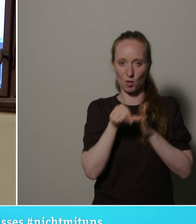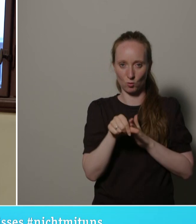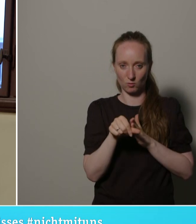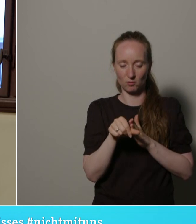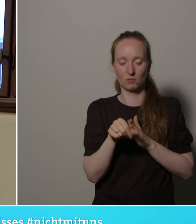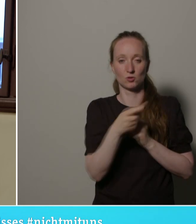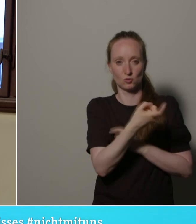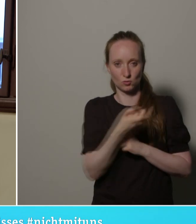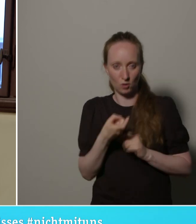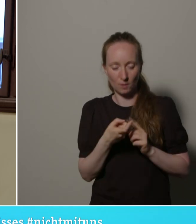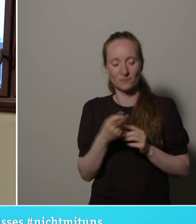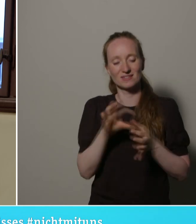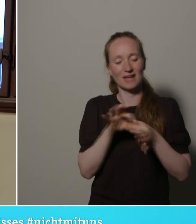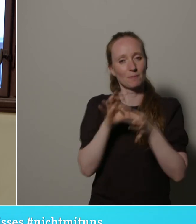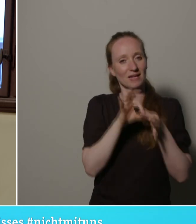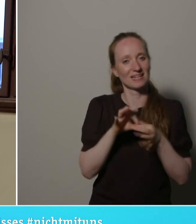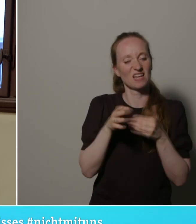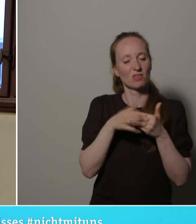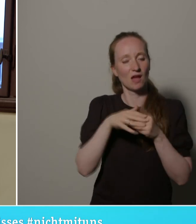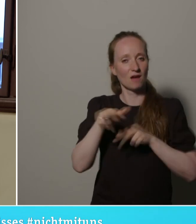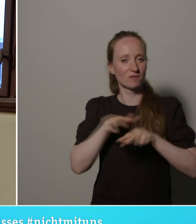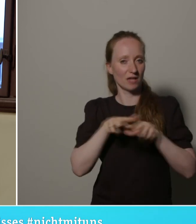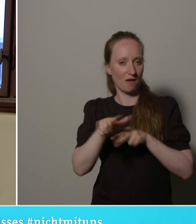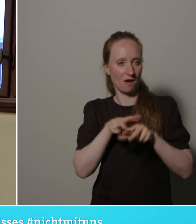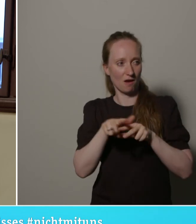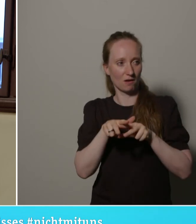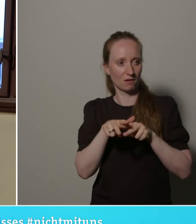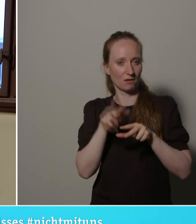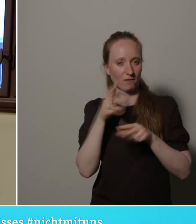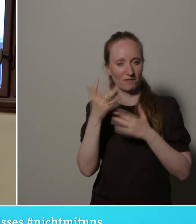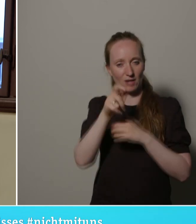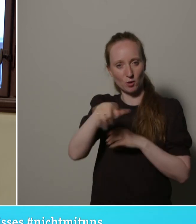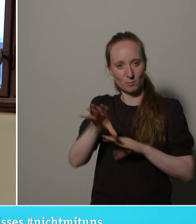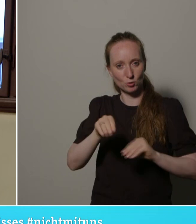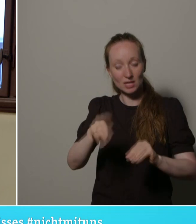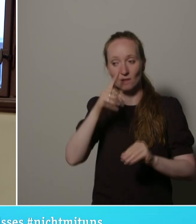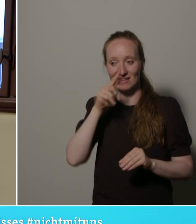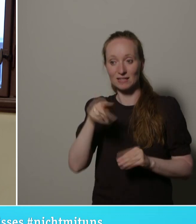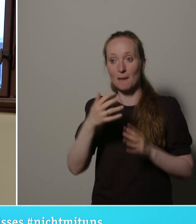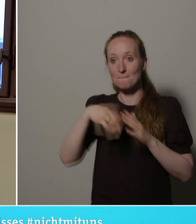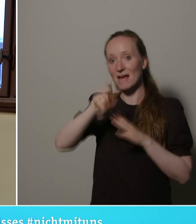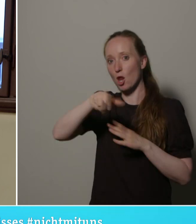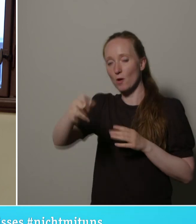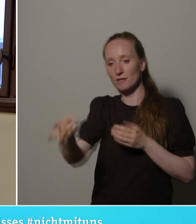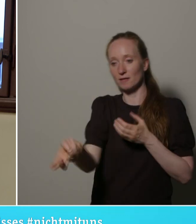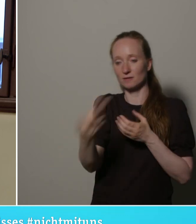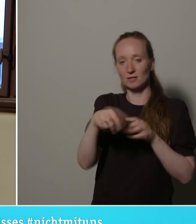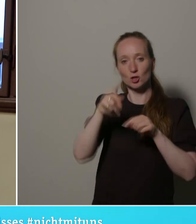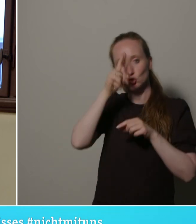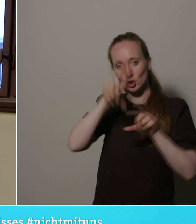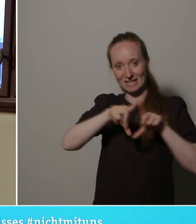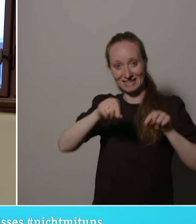Nutzungszahlen des Nahverkehrs richten. Und wenn mehr Leute mitfahren, gibt es vielleicht auch höhere Ausgleichszahlungen. Also das ist, aber wie